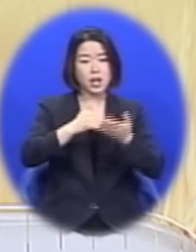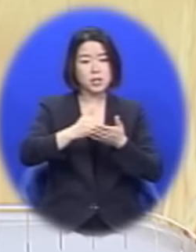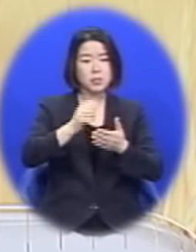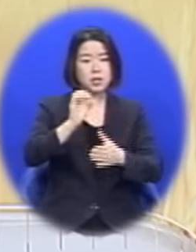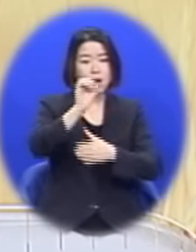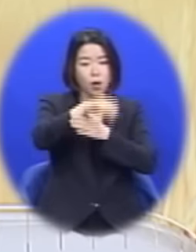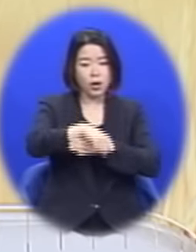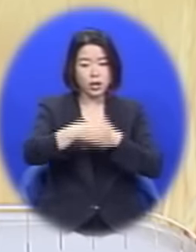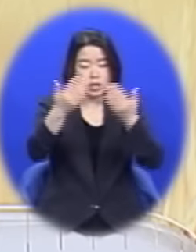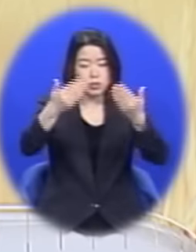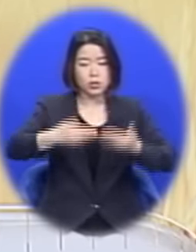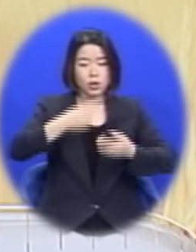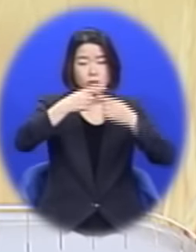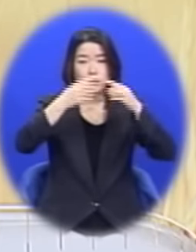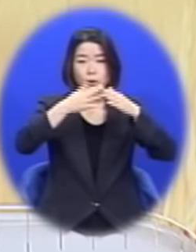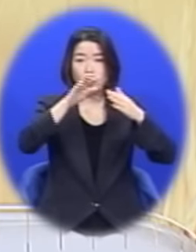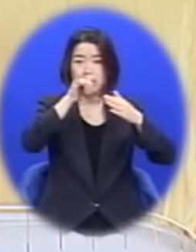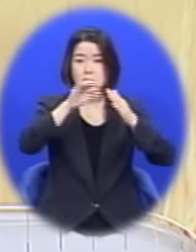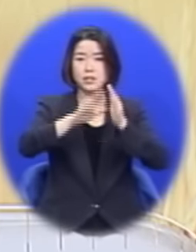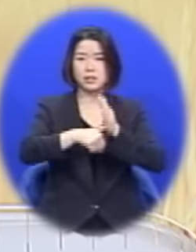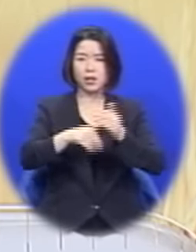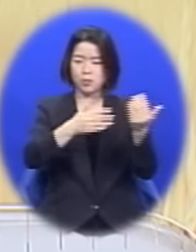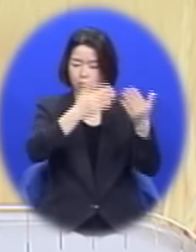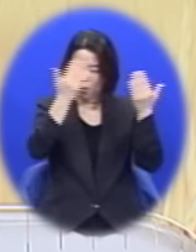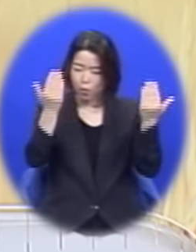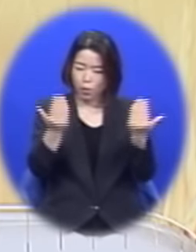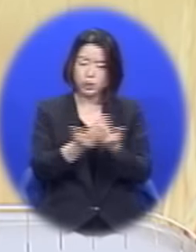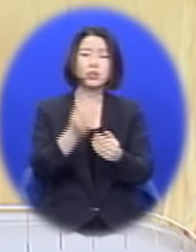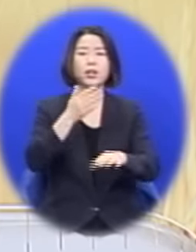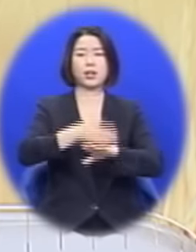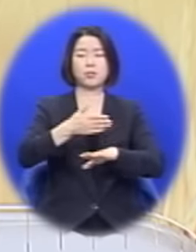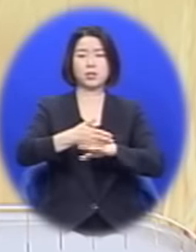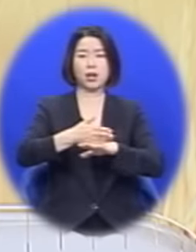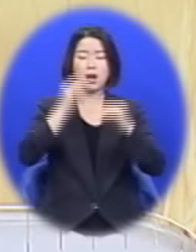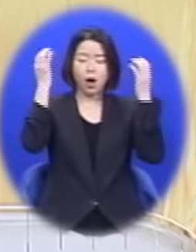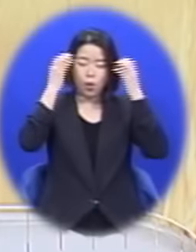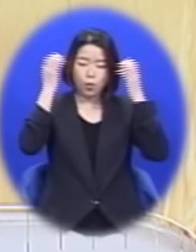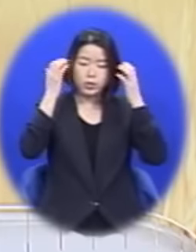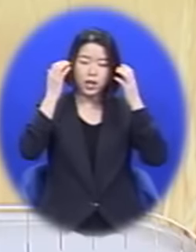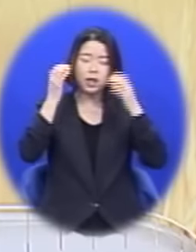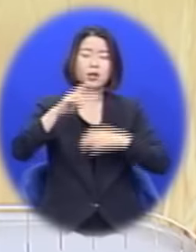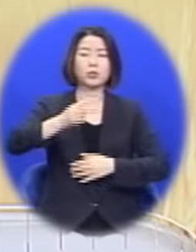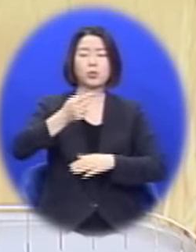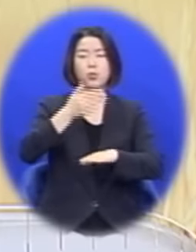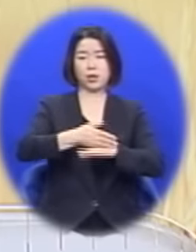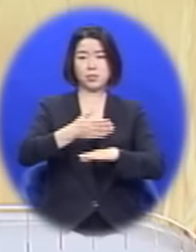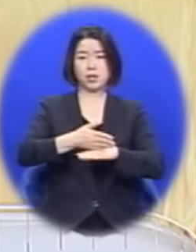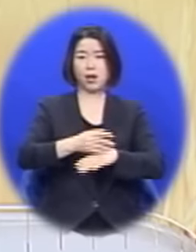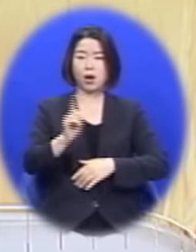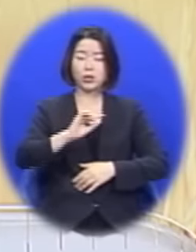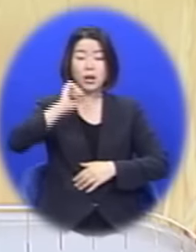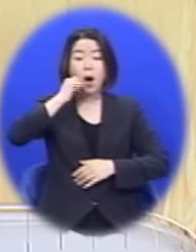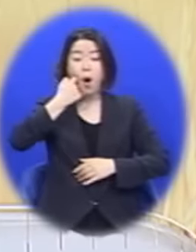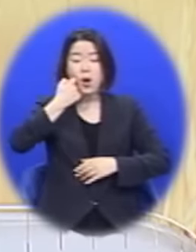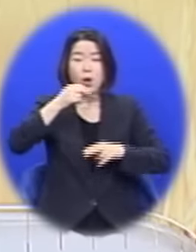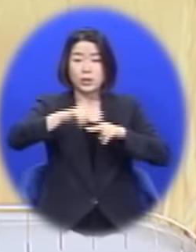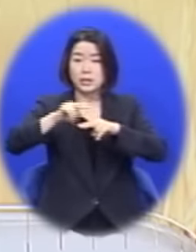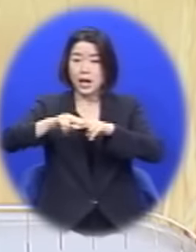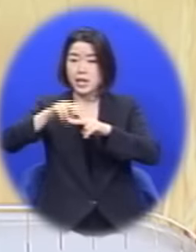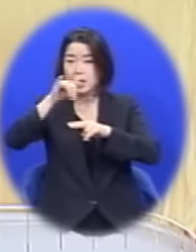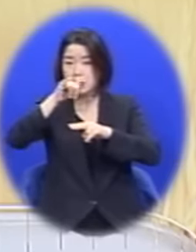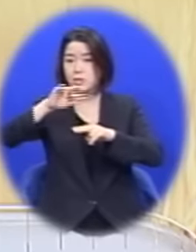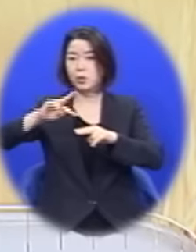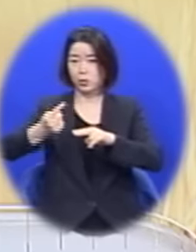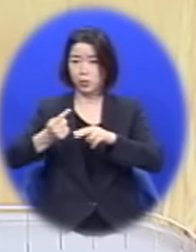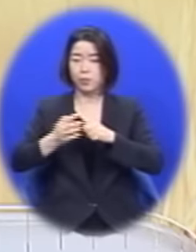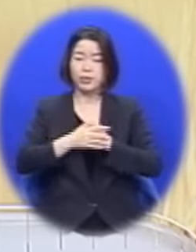저는 모든 게 감사했어요. 고생도 감사했어요. 어떤 어려운 보직을 맡겨도 어떤 일을 하라고